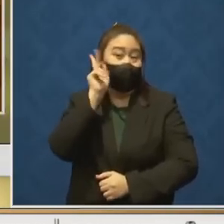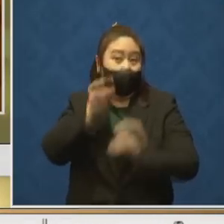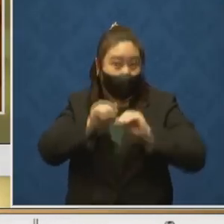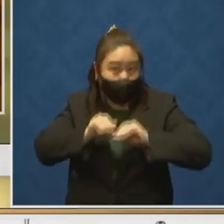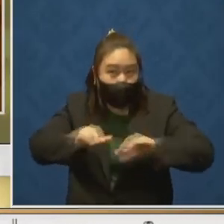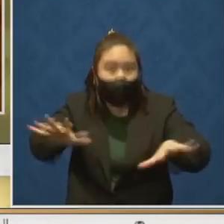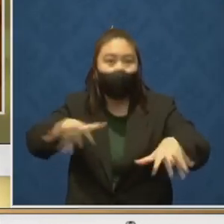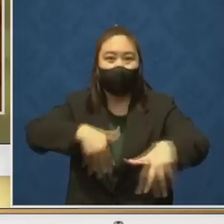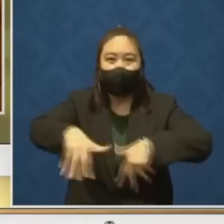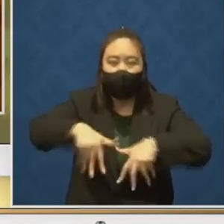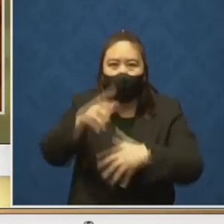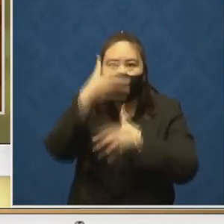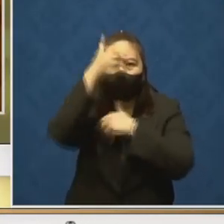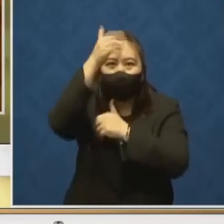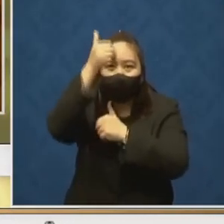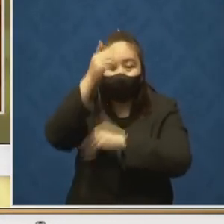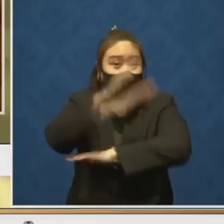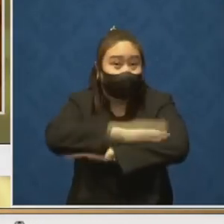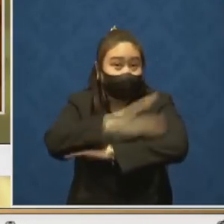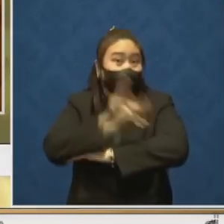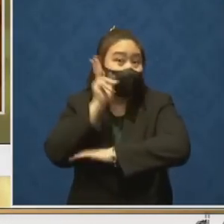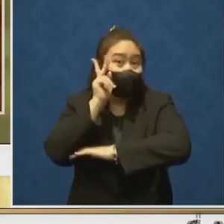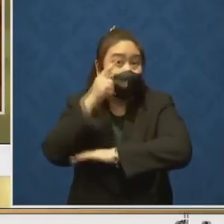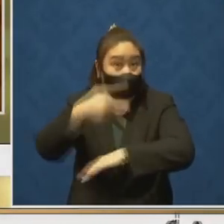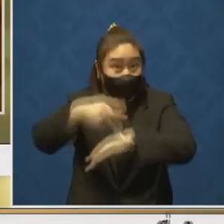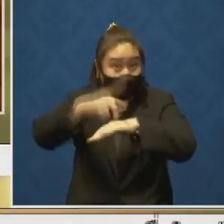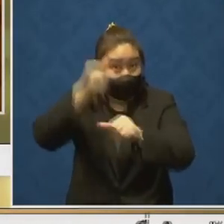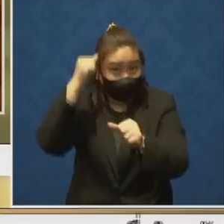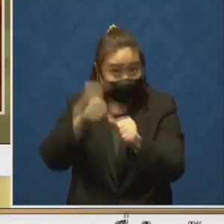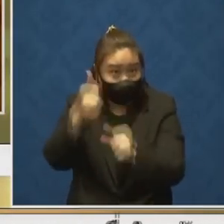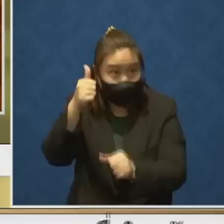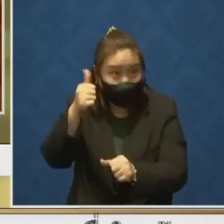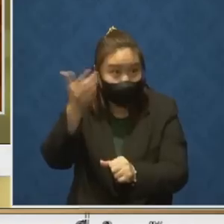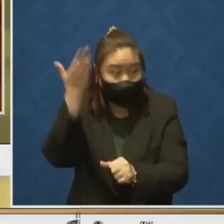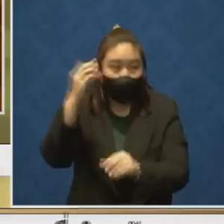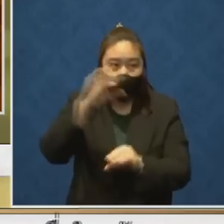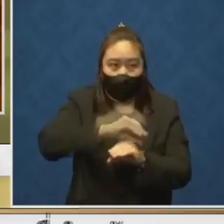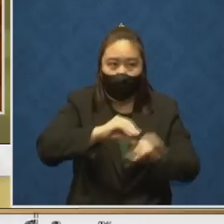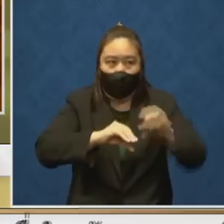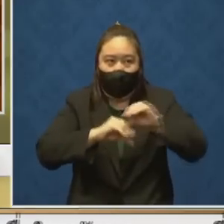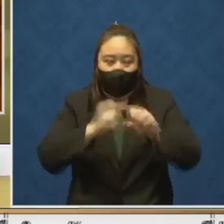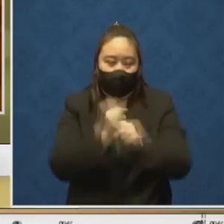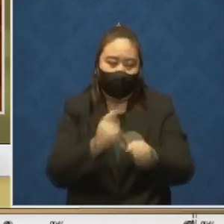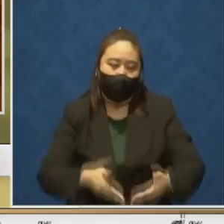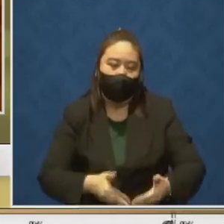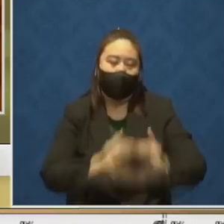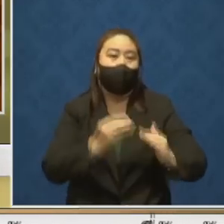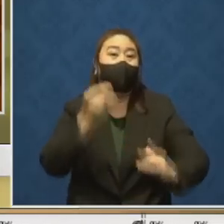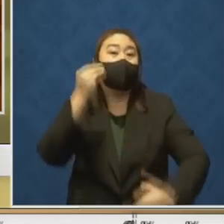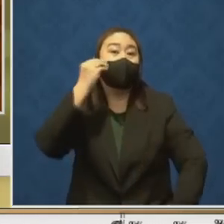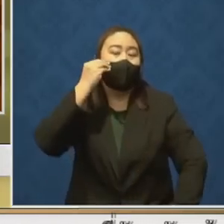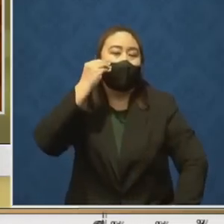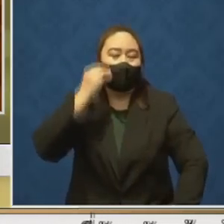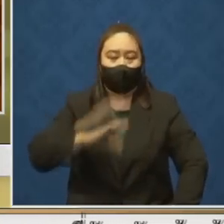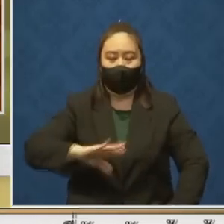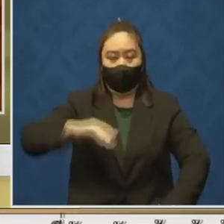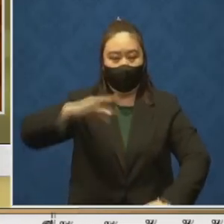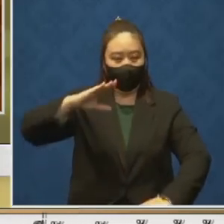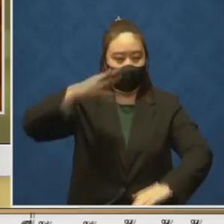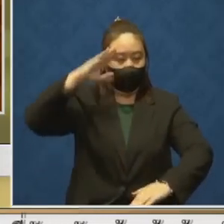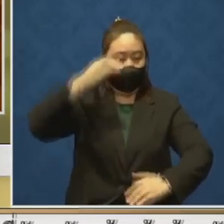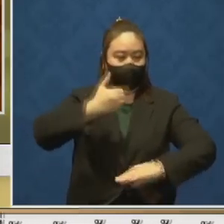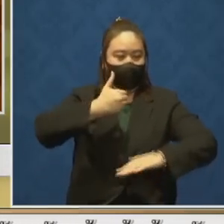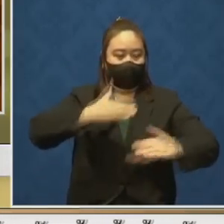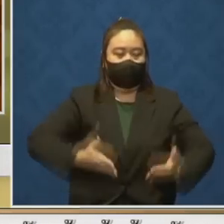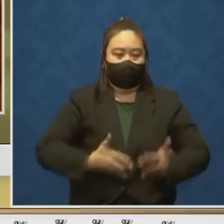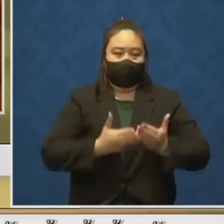เทเป็ข่าวลนสืพิฟท่ประทานพอจะจำได้ไหมคะโครงการก่อสรางบานพักรับรองของผู้บชาการทหารเรือพร้มหรือถอนบาน